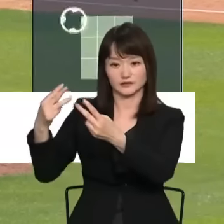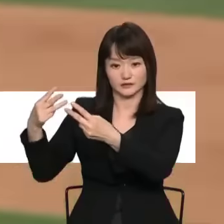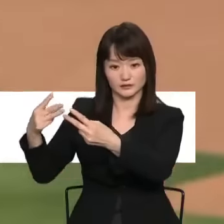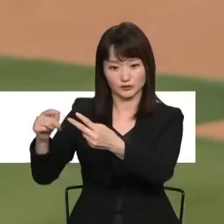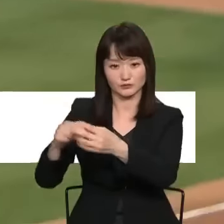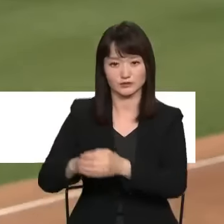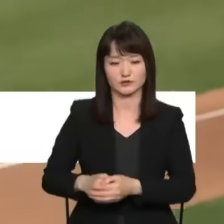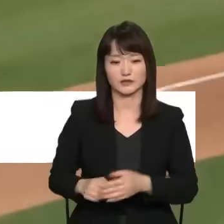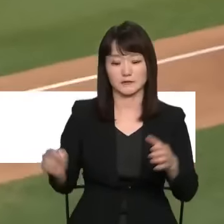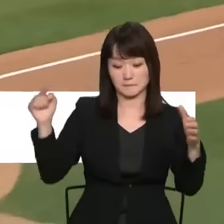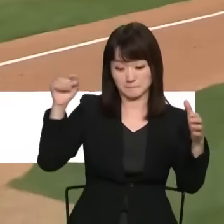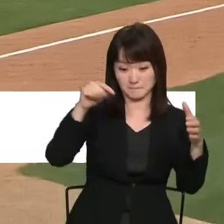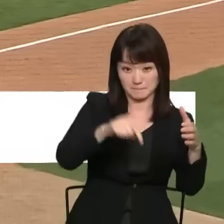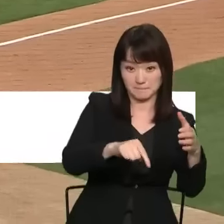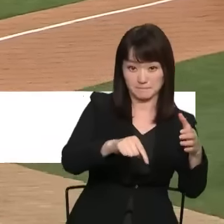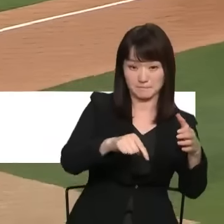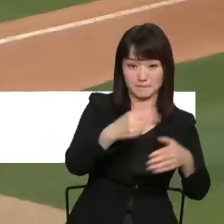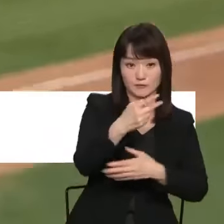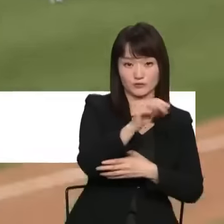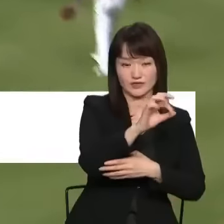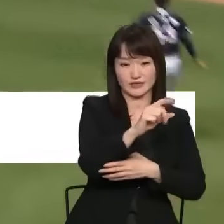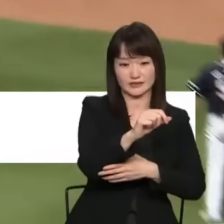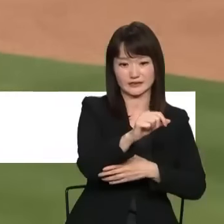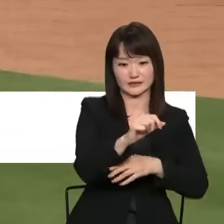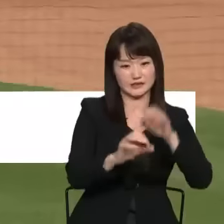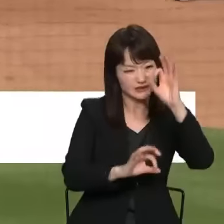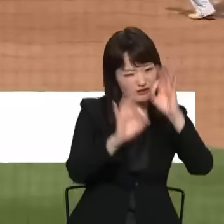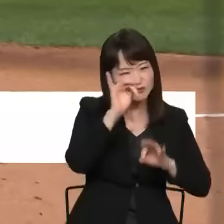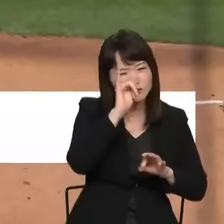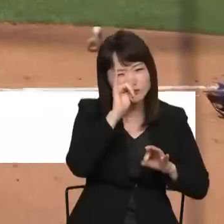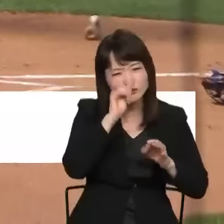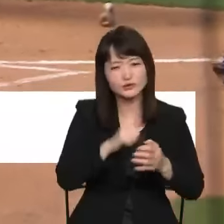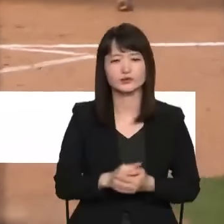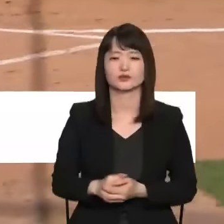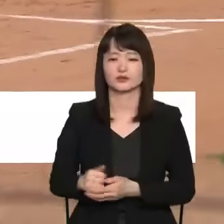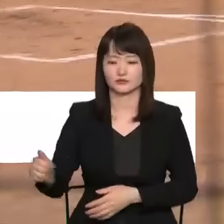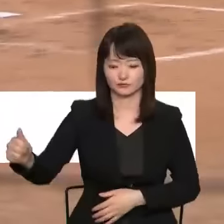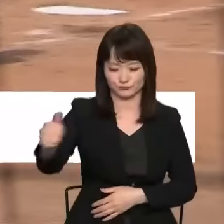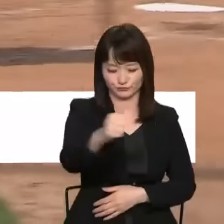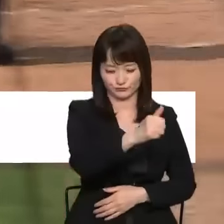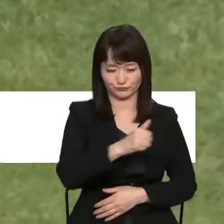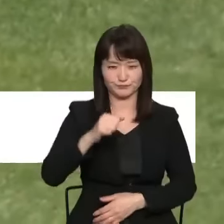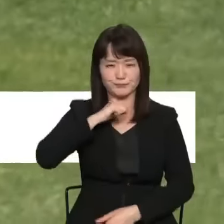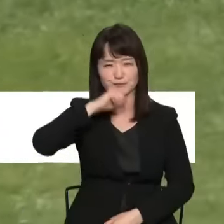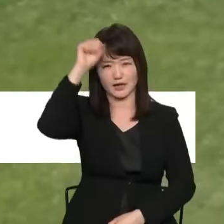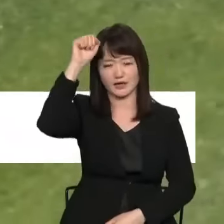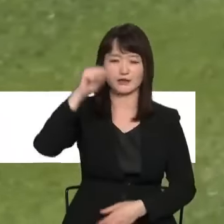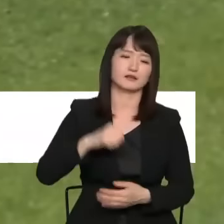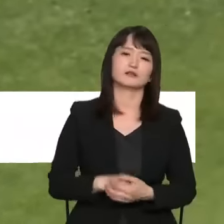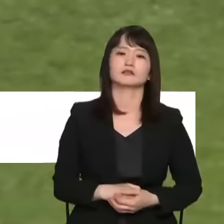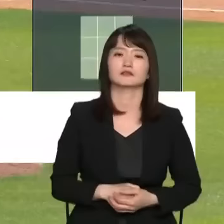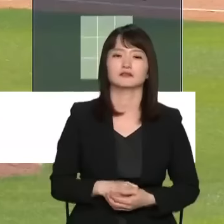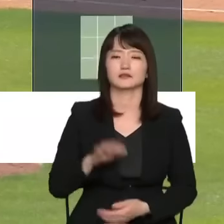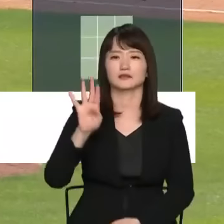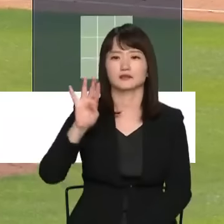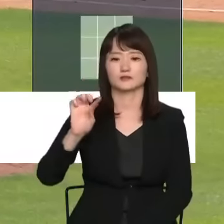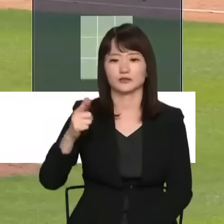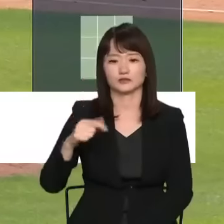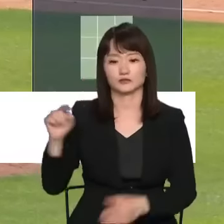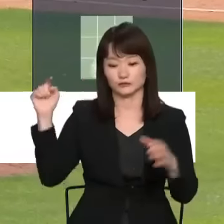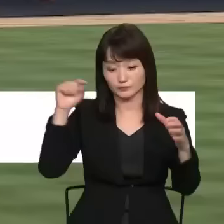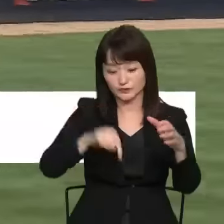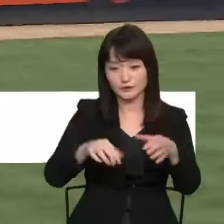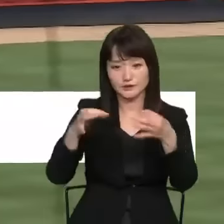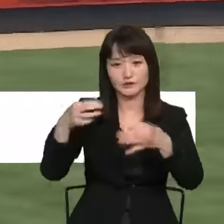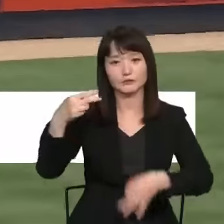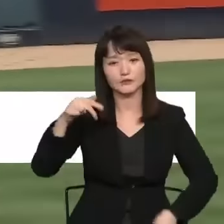안타를 친 뒤 두산의 포수 양의지의 악송구가 나오자 주자 이창진이 홈으로 들어왔습니다. 이어 변우혁의 2루타와